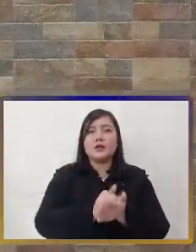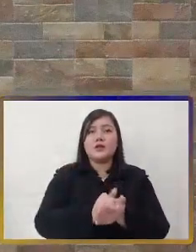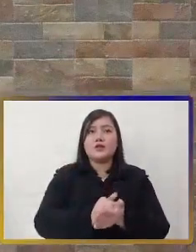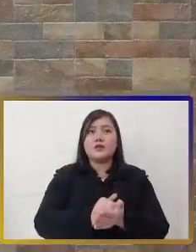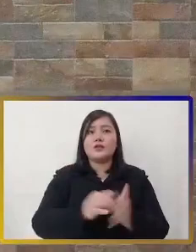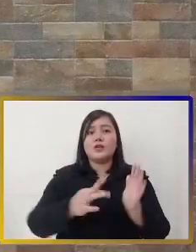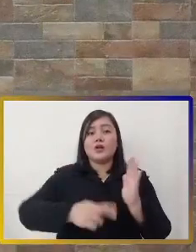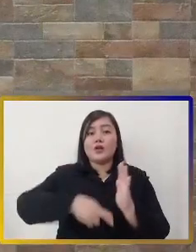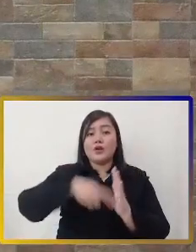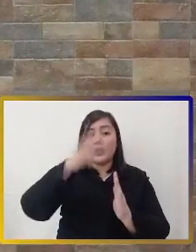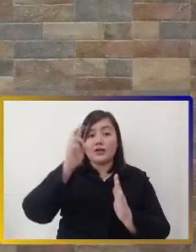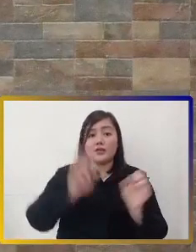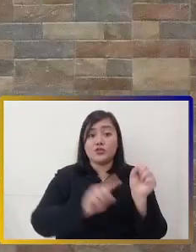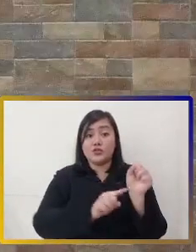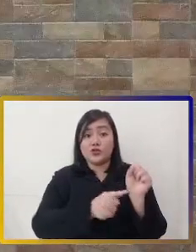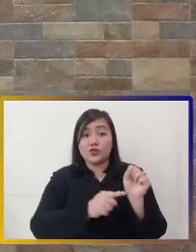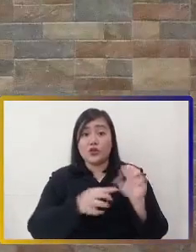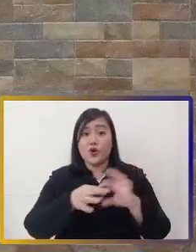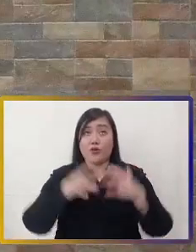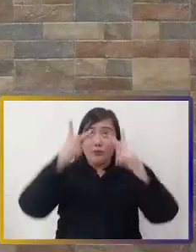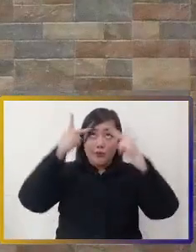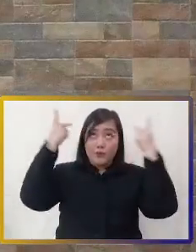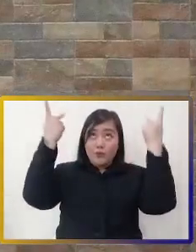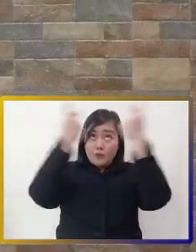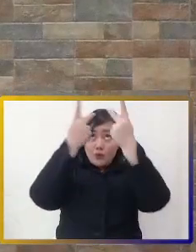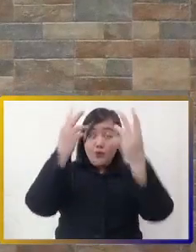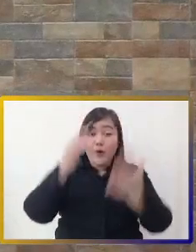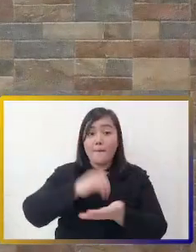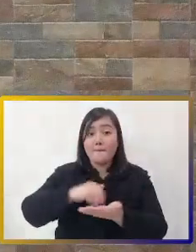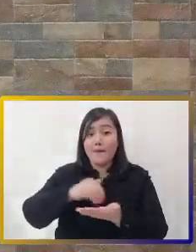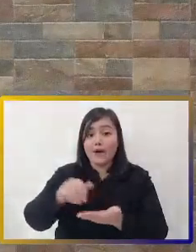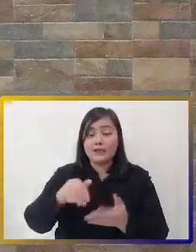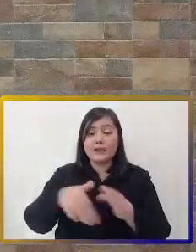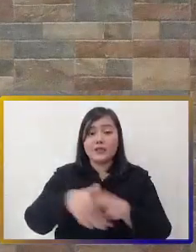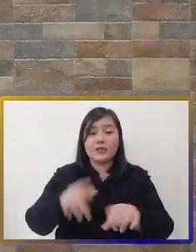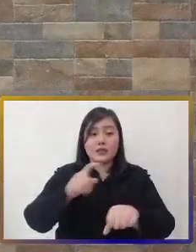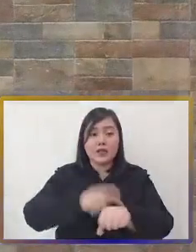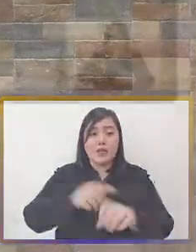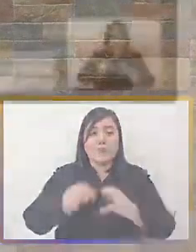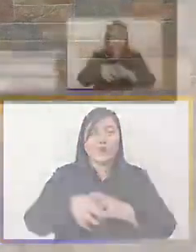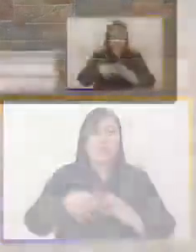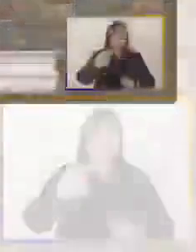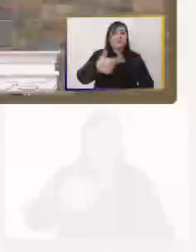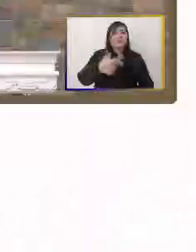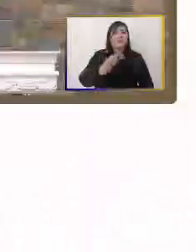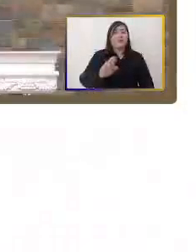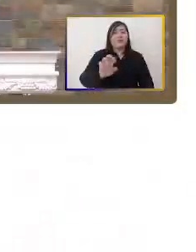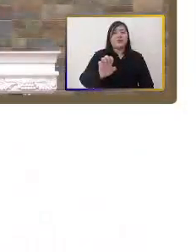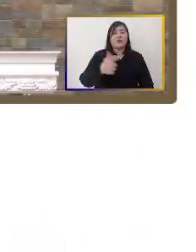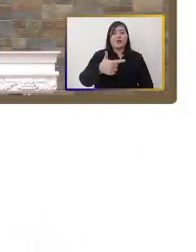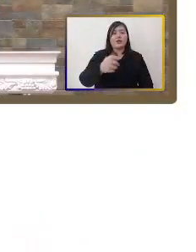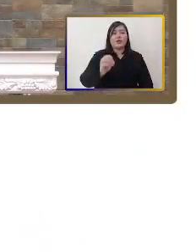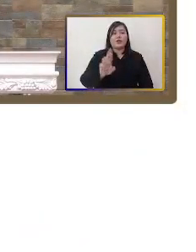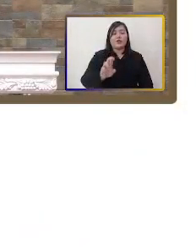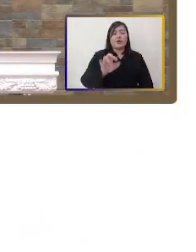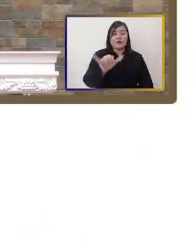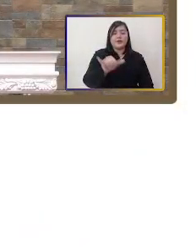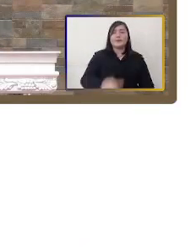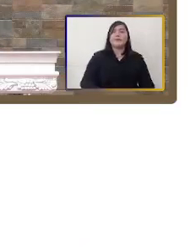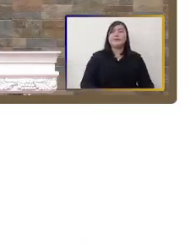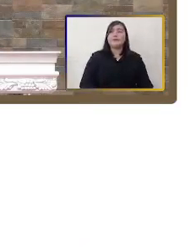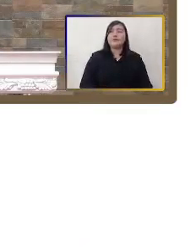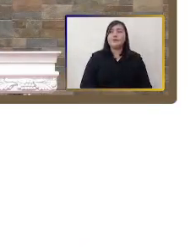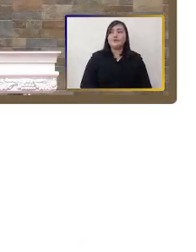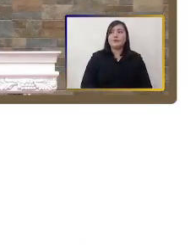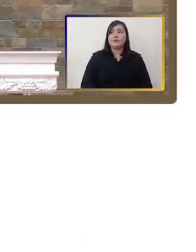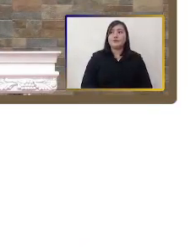Gregory. So sa madalit sabi mga kapatid, kailan yan? During the medieval timeline na po. Nasa na yun? Yan, babalik po tayo ulit.